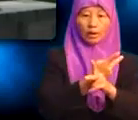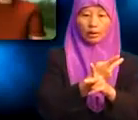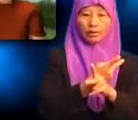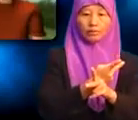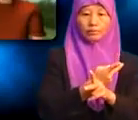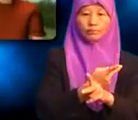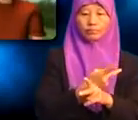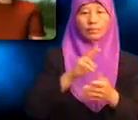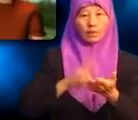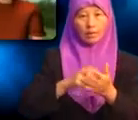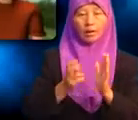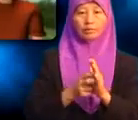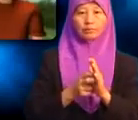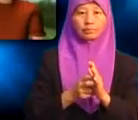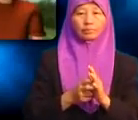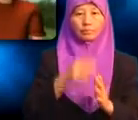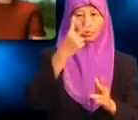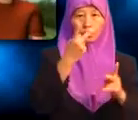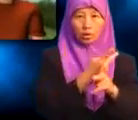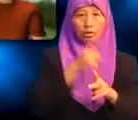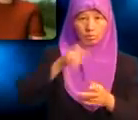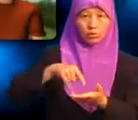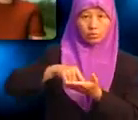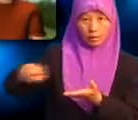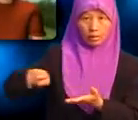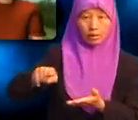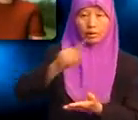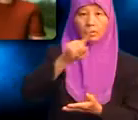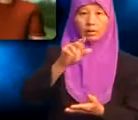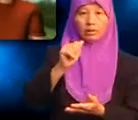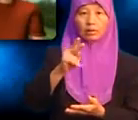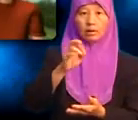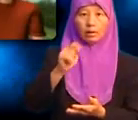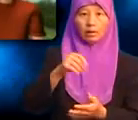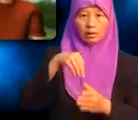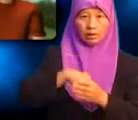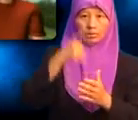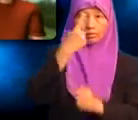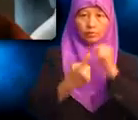ini. Maksudnya, 2 kalilah kita kena bayar zakat pertanian dalam setahun.